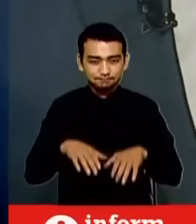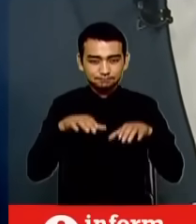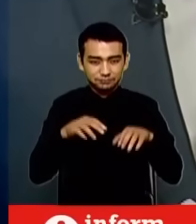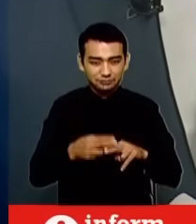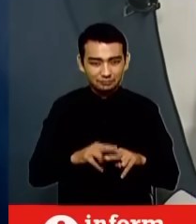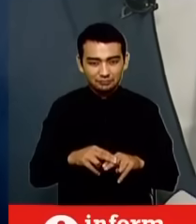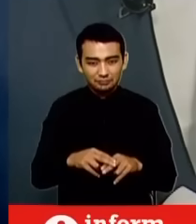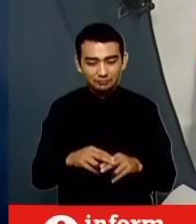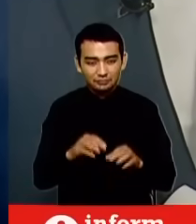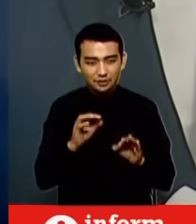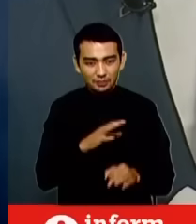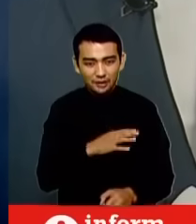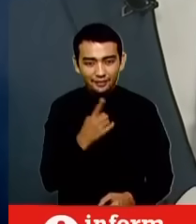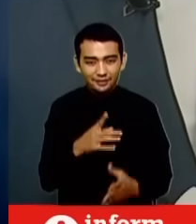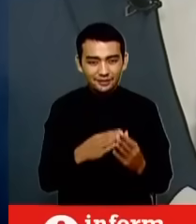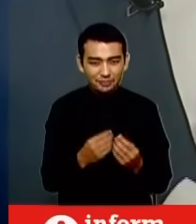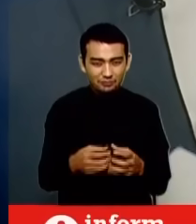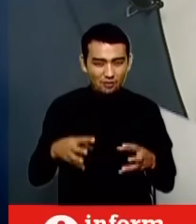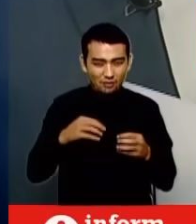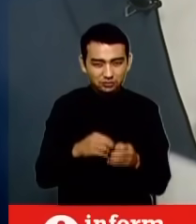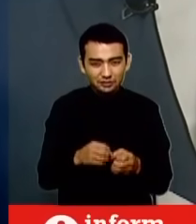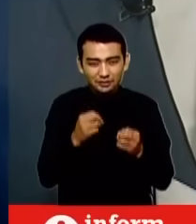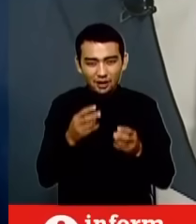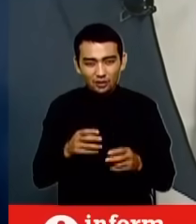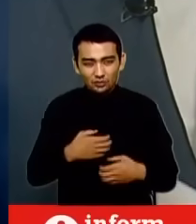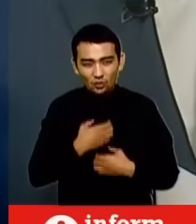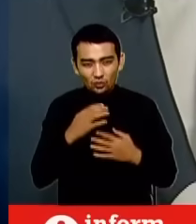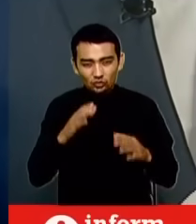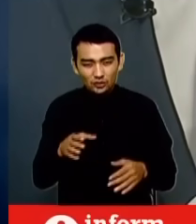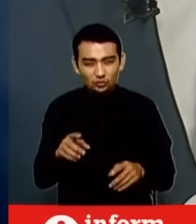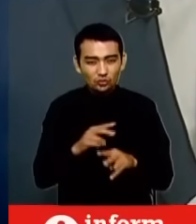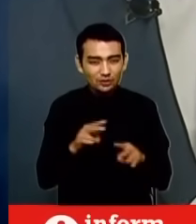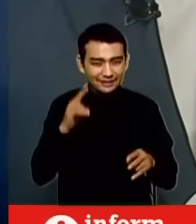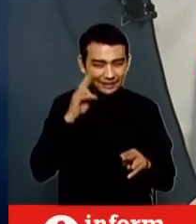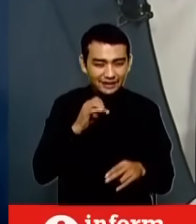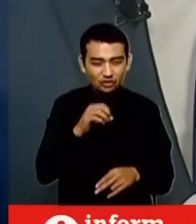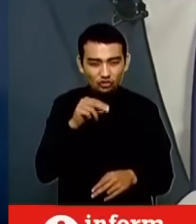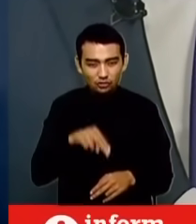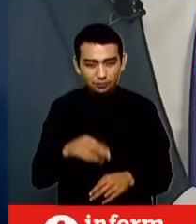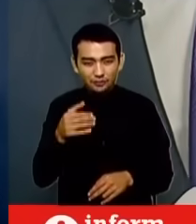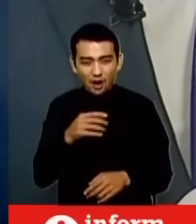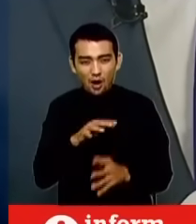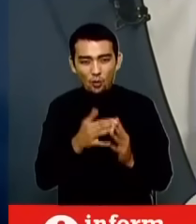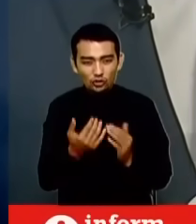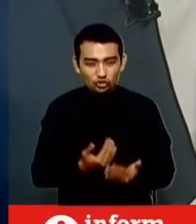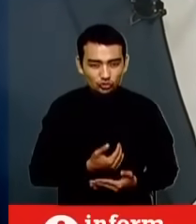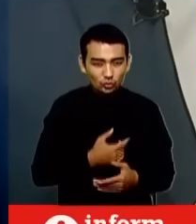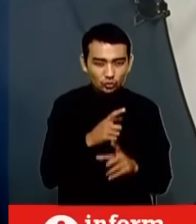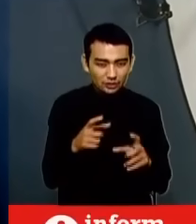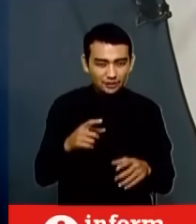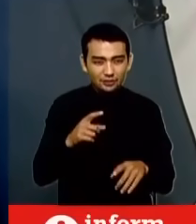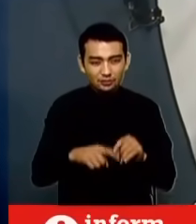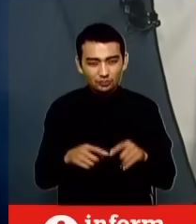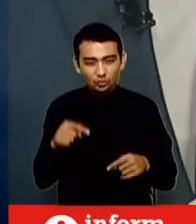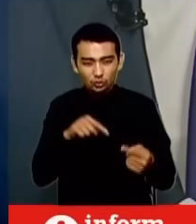еді. Әзірге бір әулеттің адамдарының қалай ажал құшқаны белгісіз. Бұған дейін төтен шығдай қызметкерлер мен ауыл тұрғындары ағайындылар